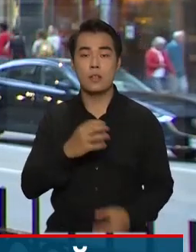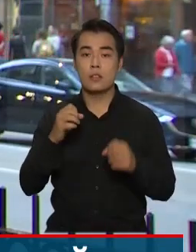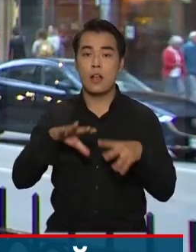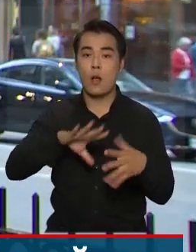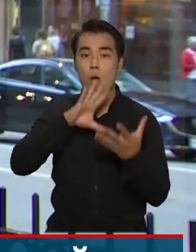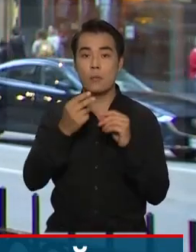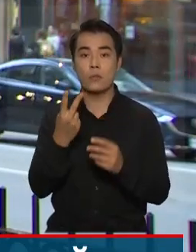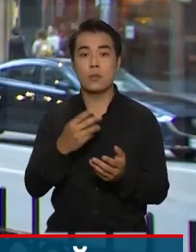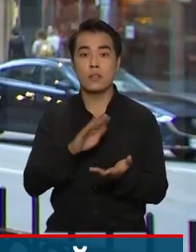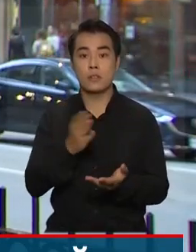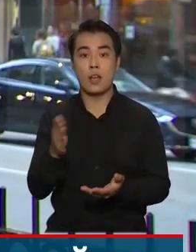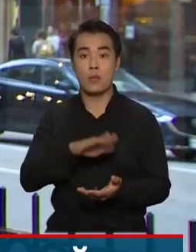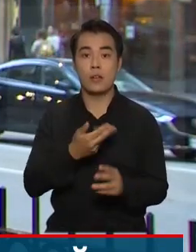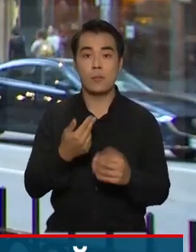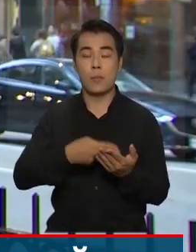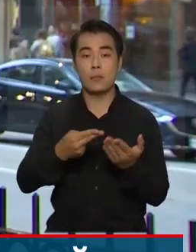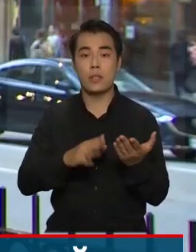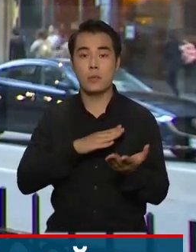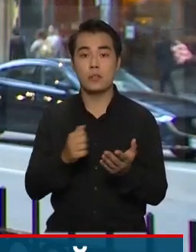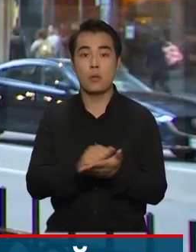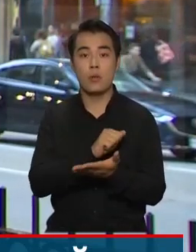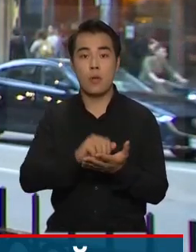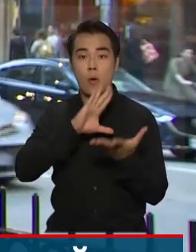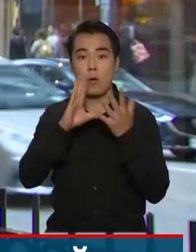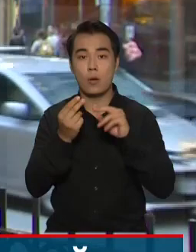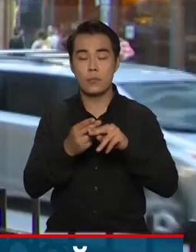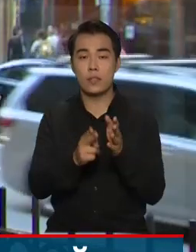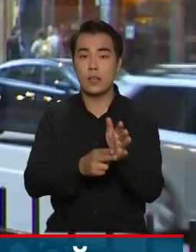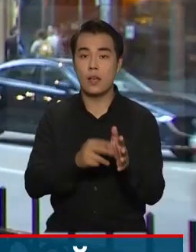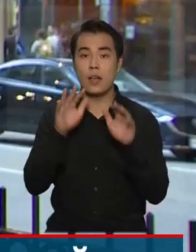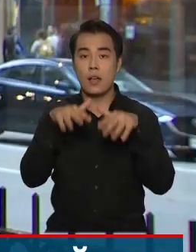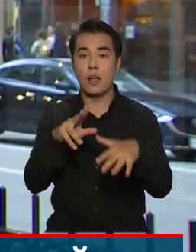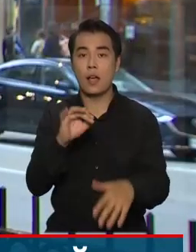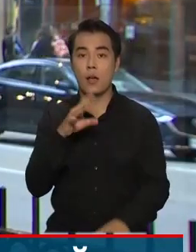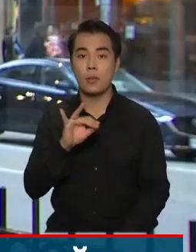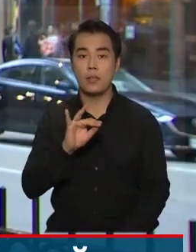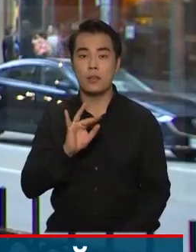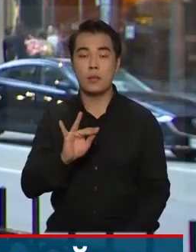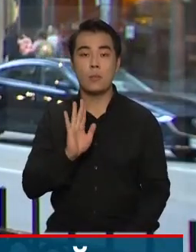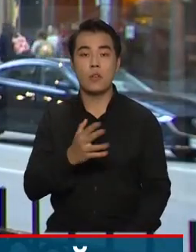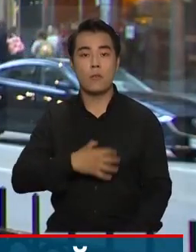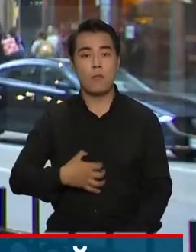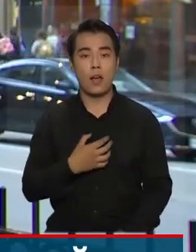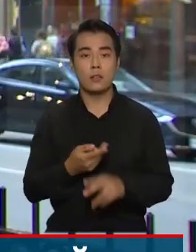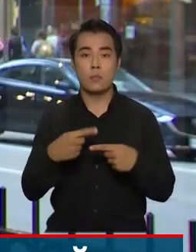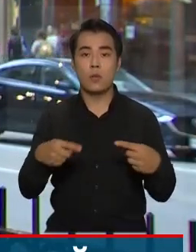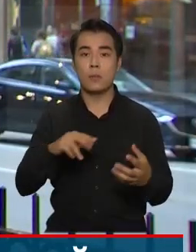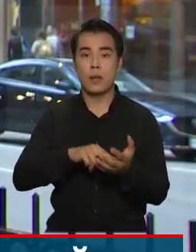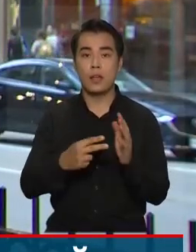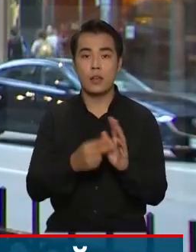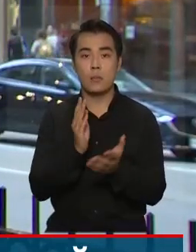трех сторон, подписанное сегодня, поспособствует развитию транскаспийского маршрута и станет основой для многих других